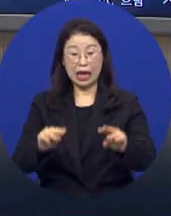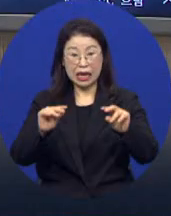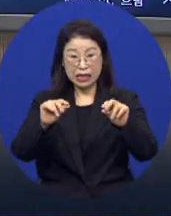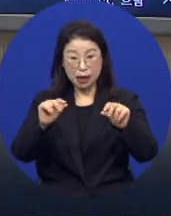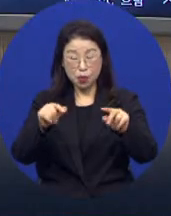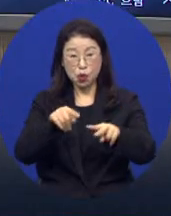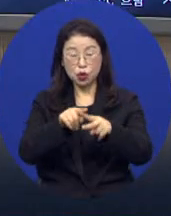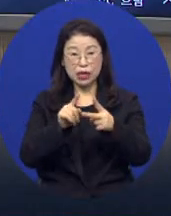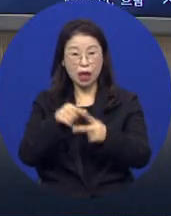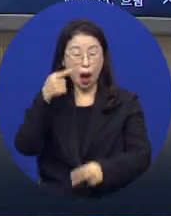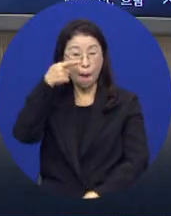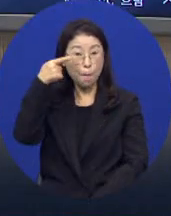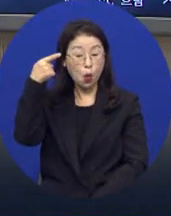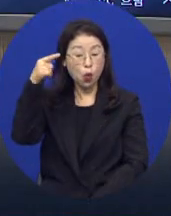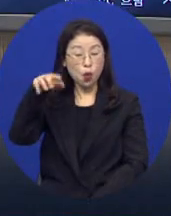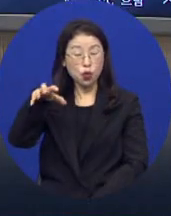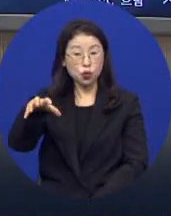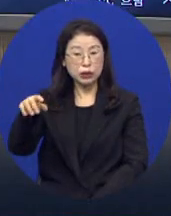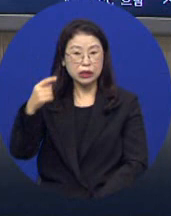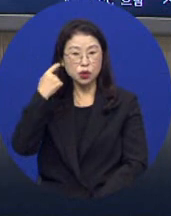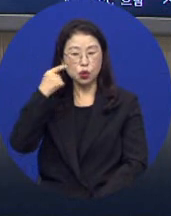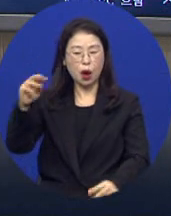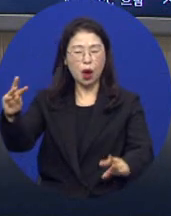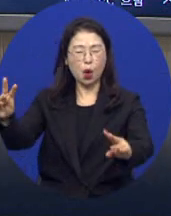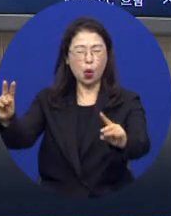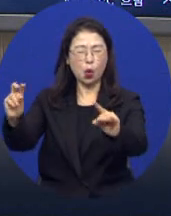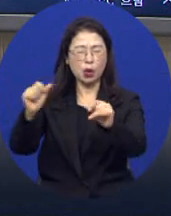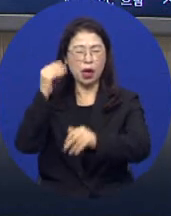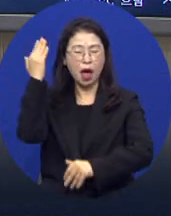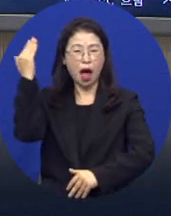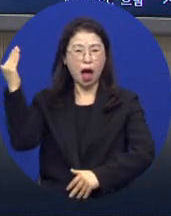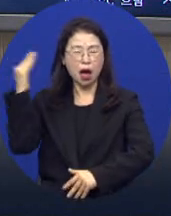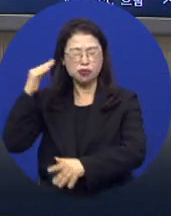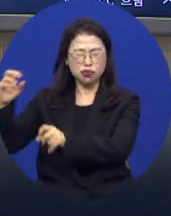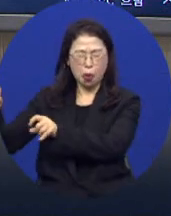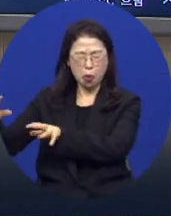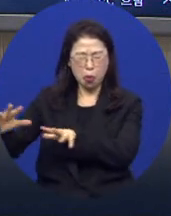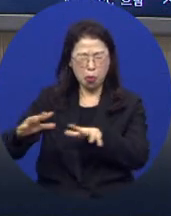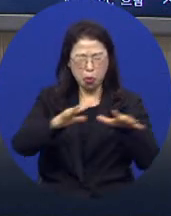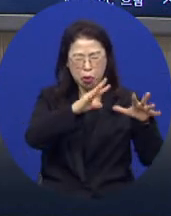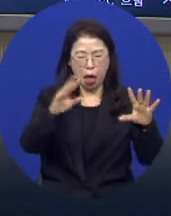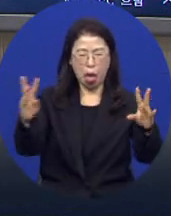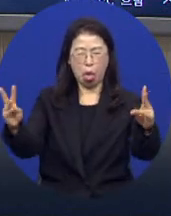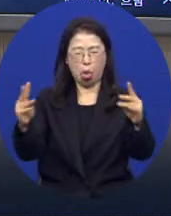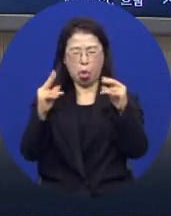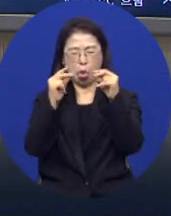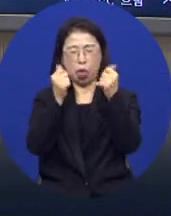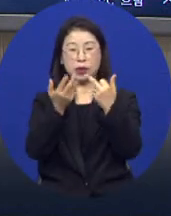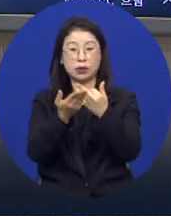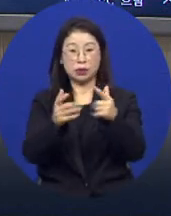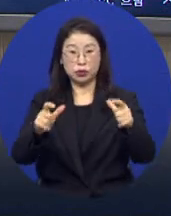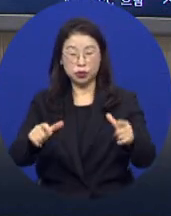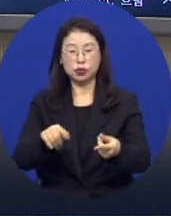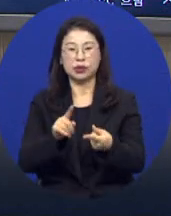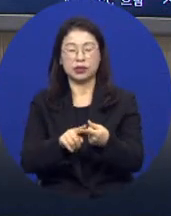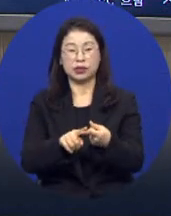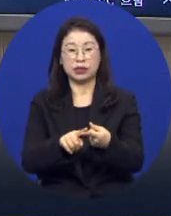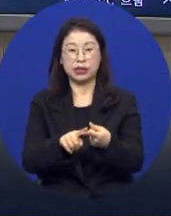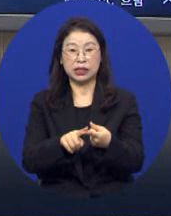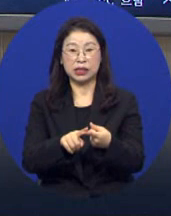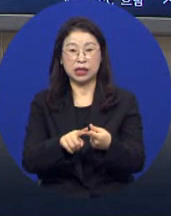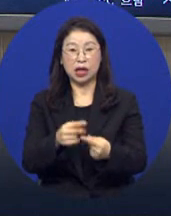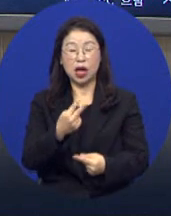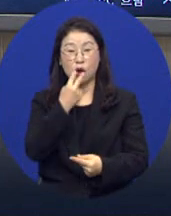고비사막이랑 내몽골 고원에서 발생된 황사가 지금 한반도 전체적으로 영향을 끼치고 있고요. 특히나 제주 지역 같은 경우에는